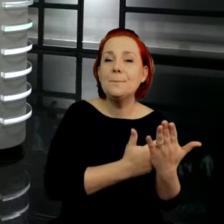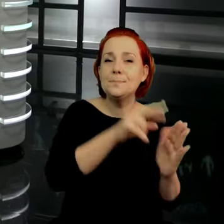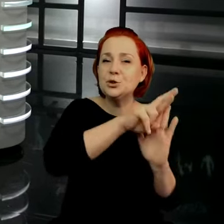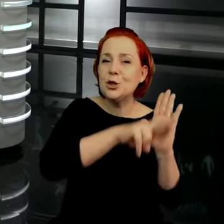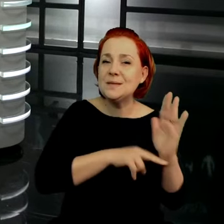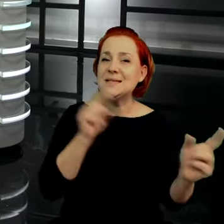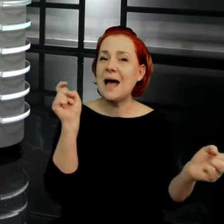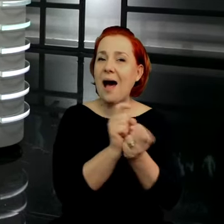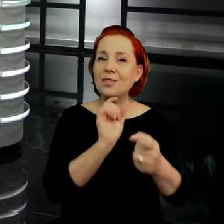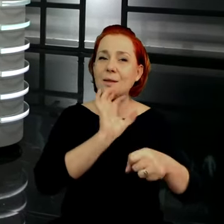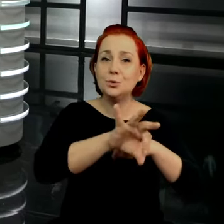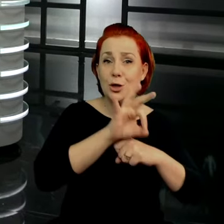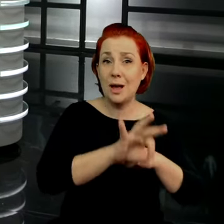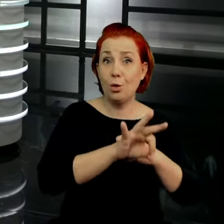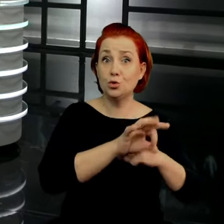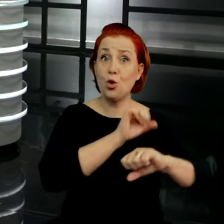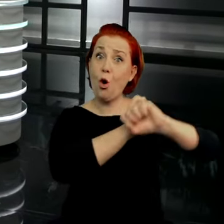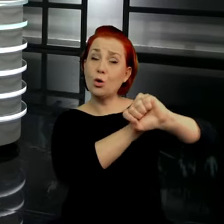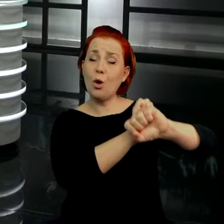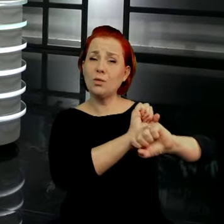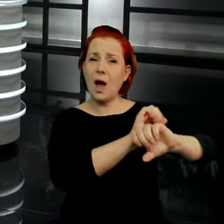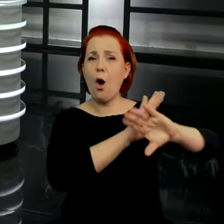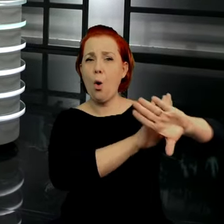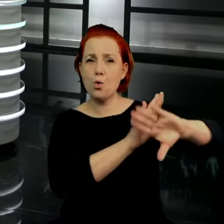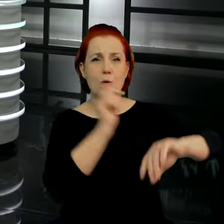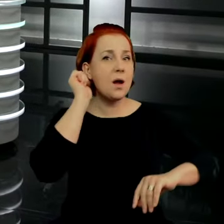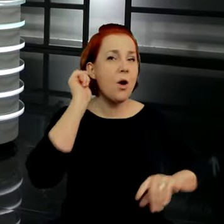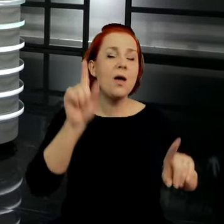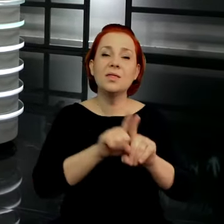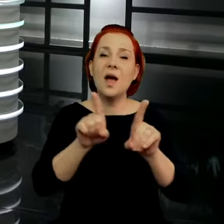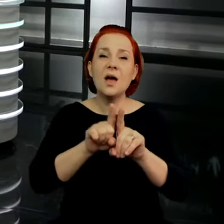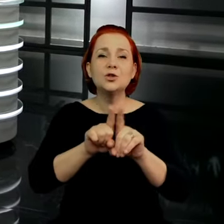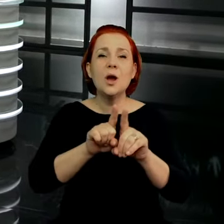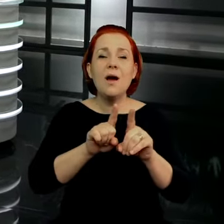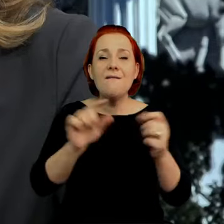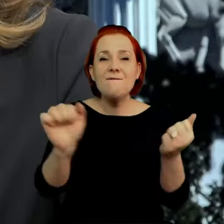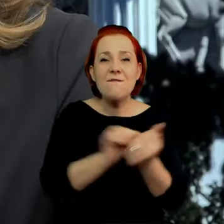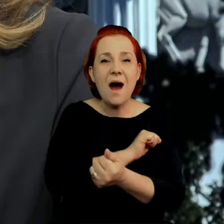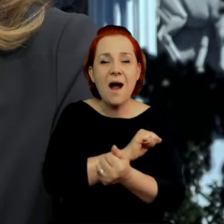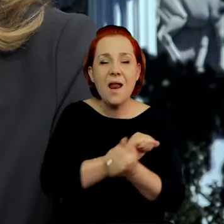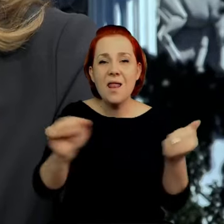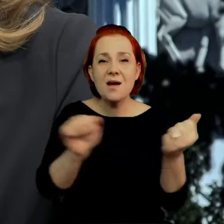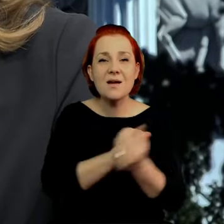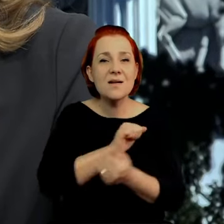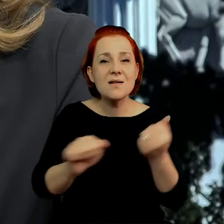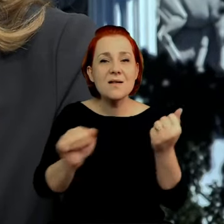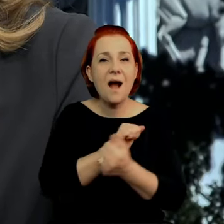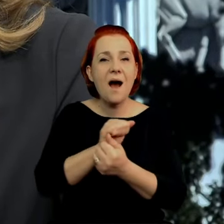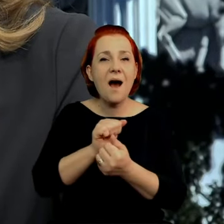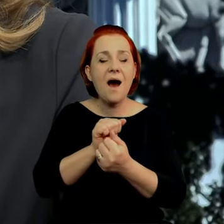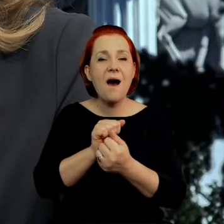przemocą kobiet, czyli walczenie z wykluczeniem transportowym, tu akurat Paulina Matysiak, tak?